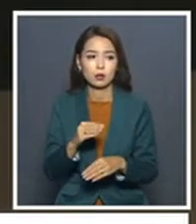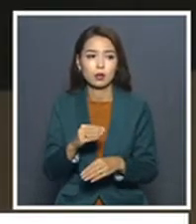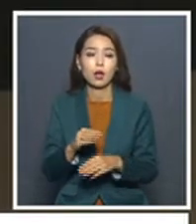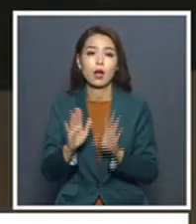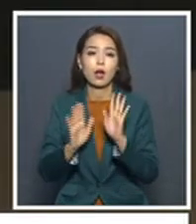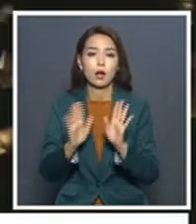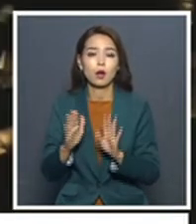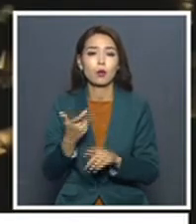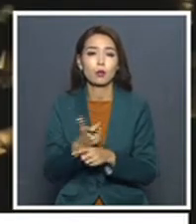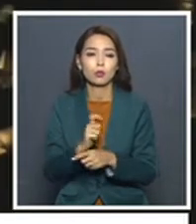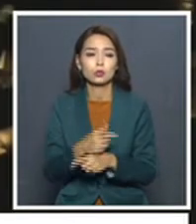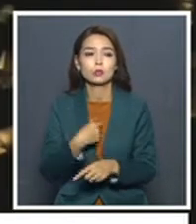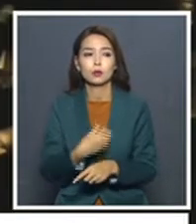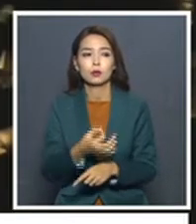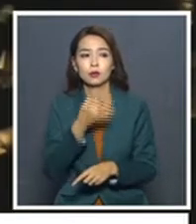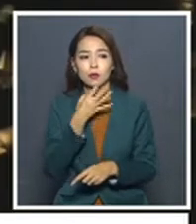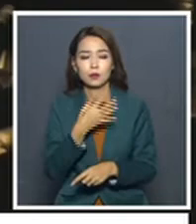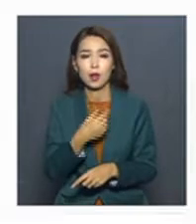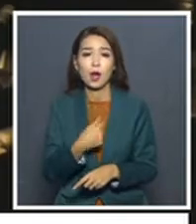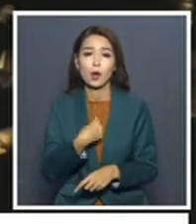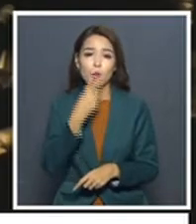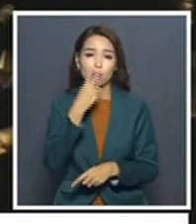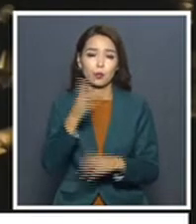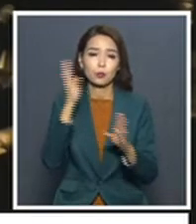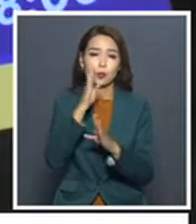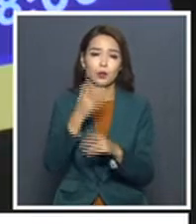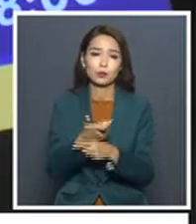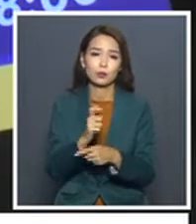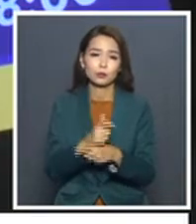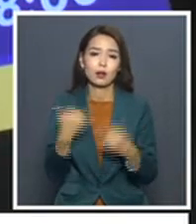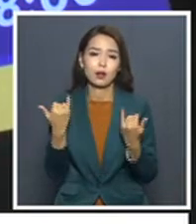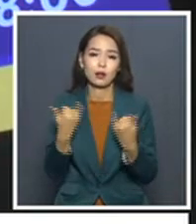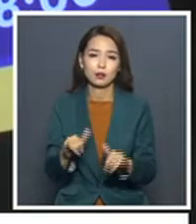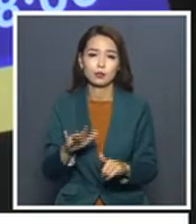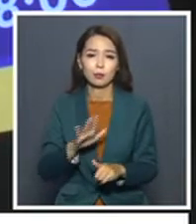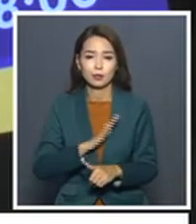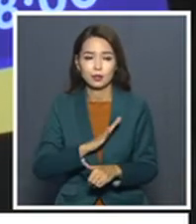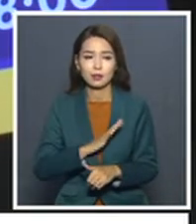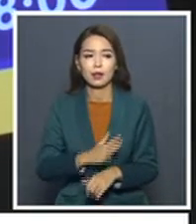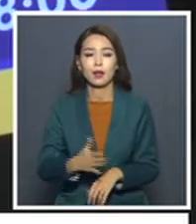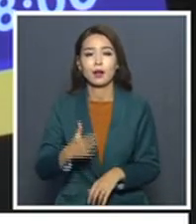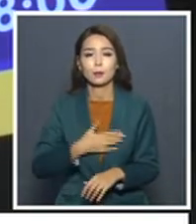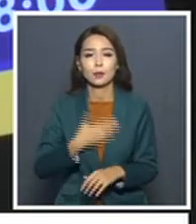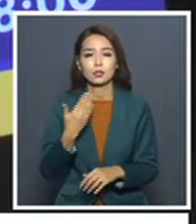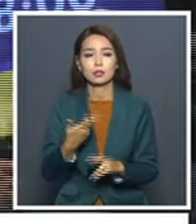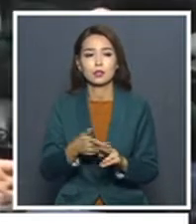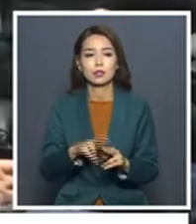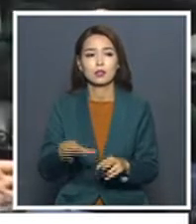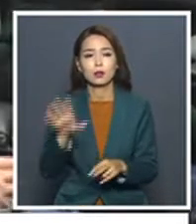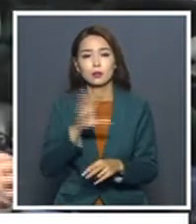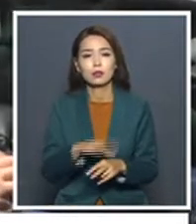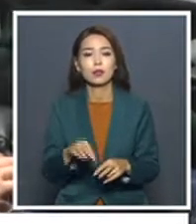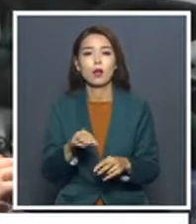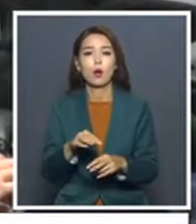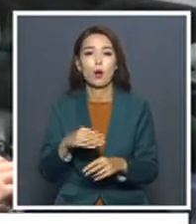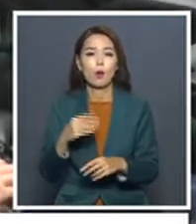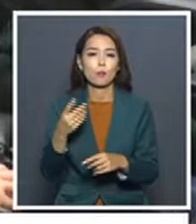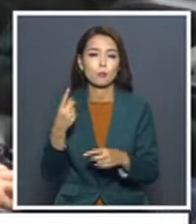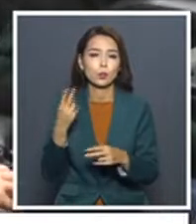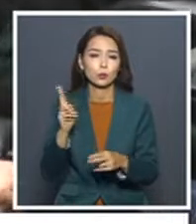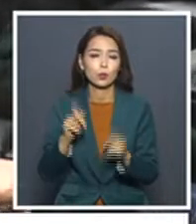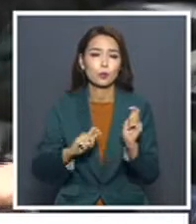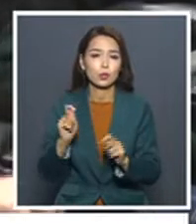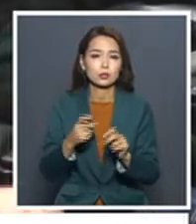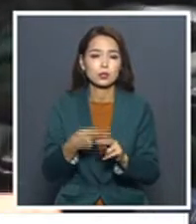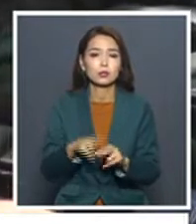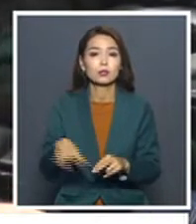Кинематография әсерлі болды. Көрген табиғатқа тәнті болдым. Көрсетілімнен кейін дискашн алаңында жиналғандар Оралман фильмінің